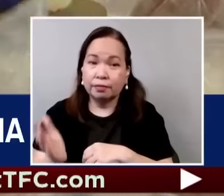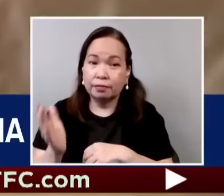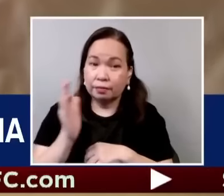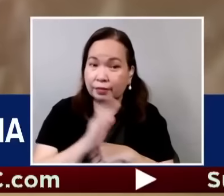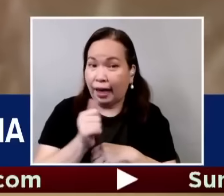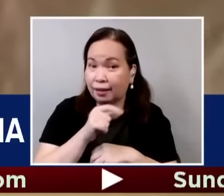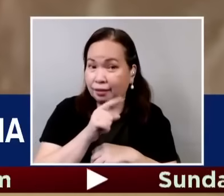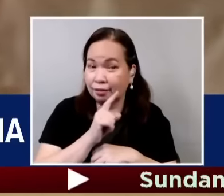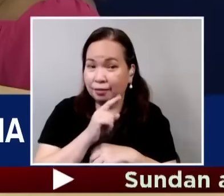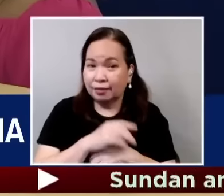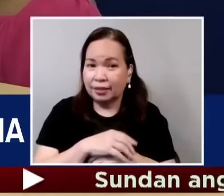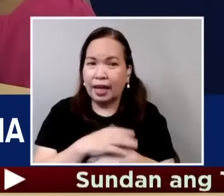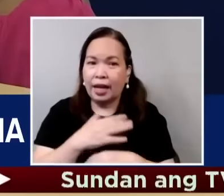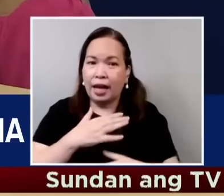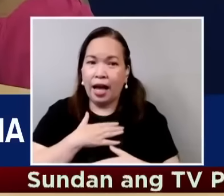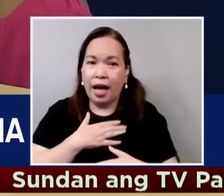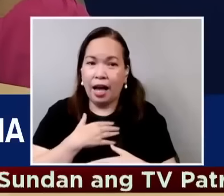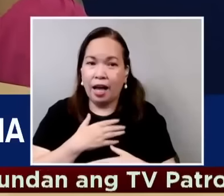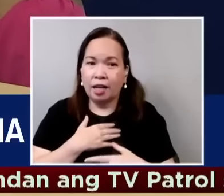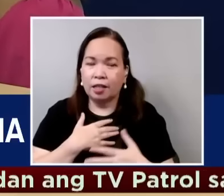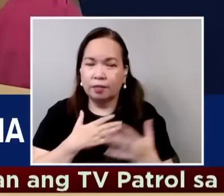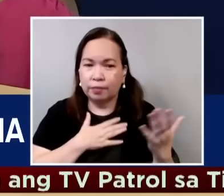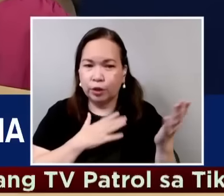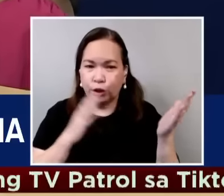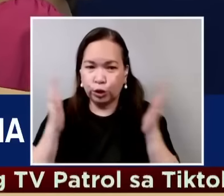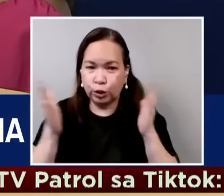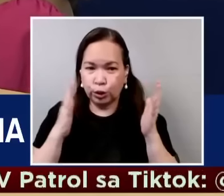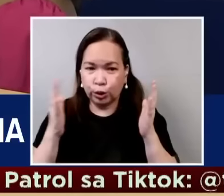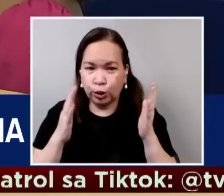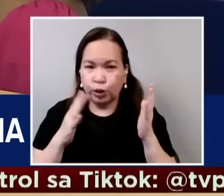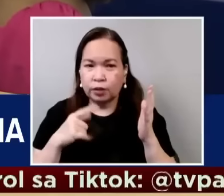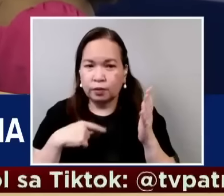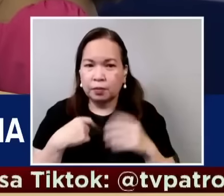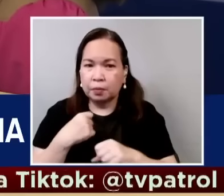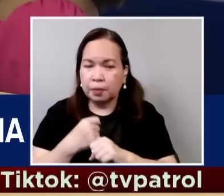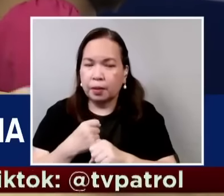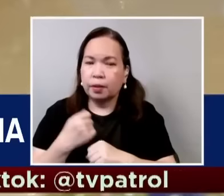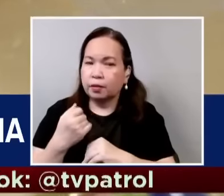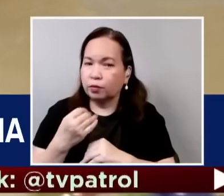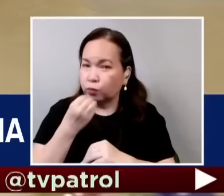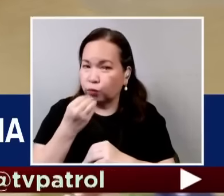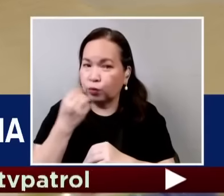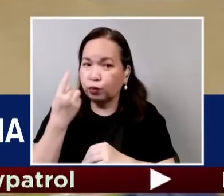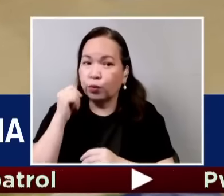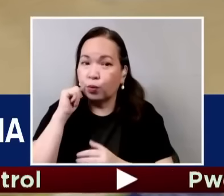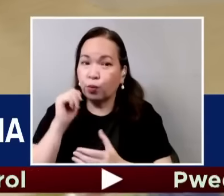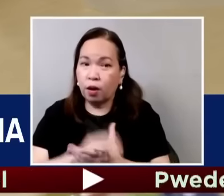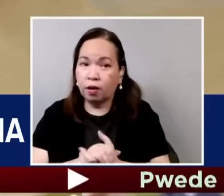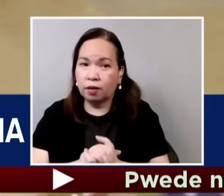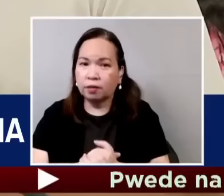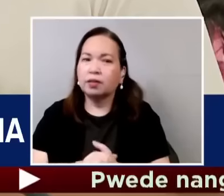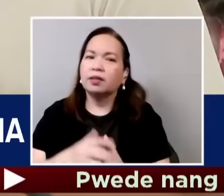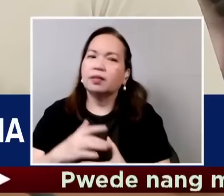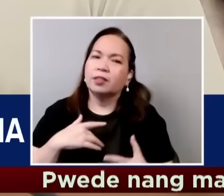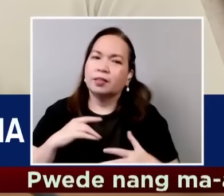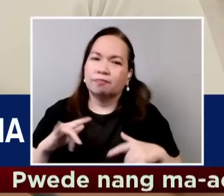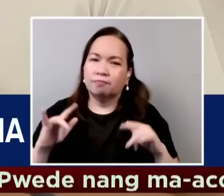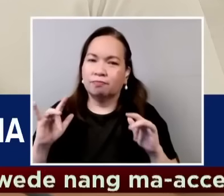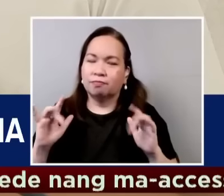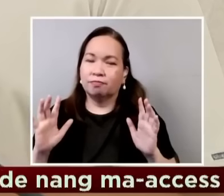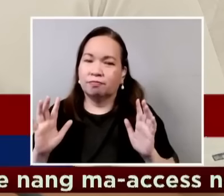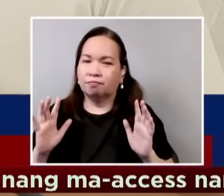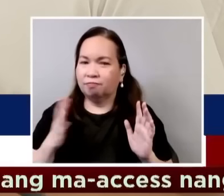Juan, masaya siyang napagsisilbihan at pinaghahanda ng pagkain ang misis. Magaan sa loob kasi yung ako naman